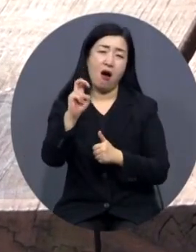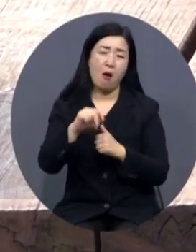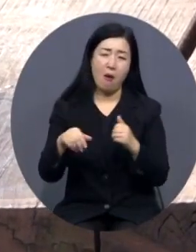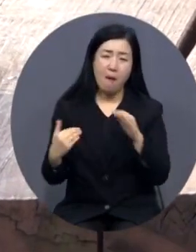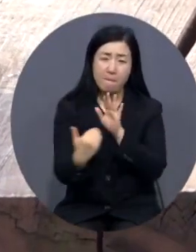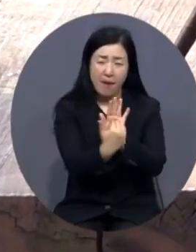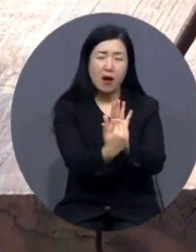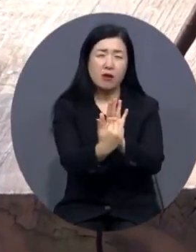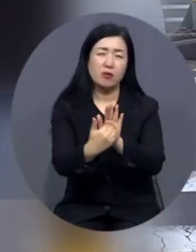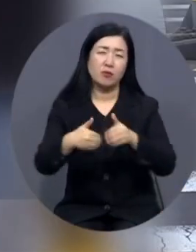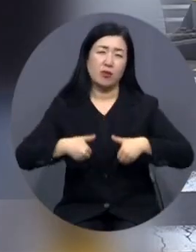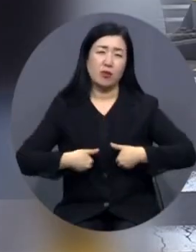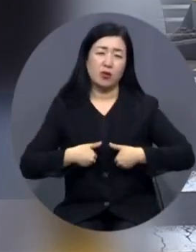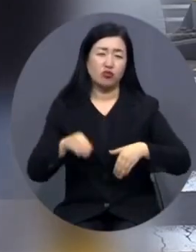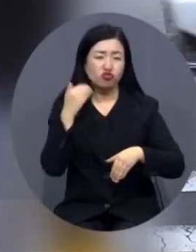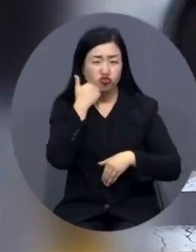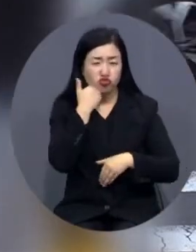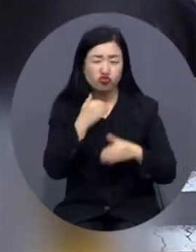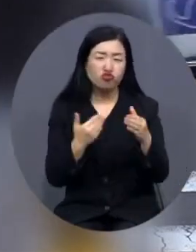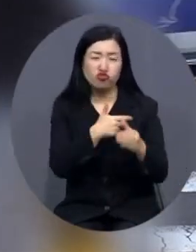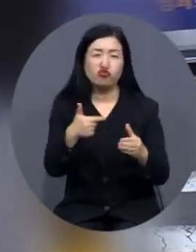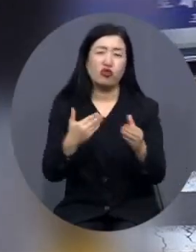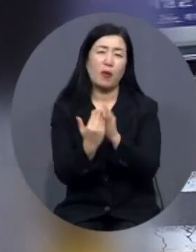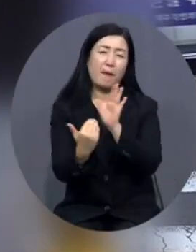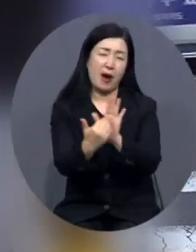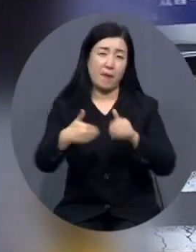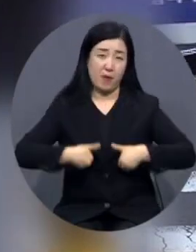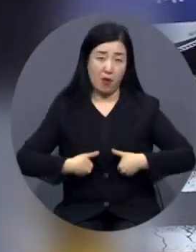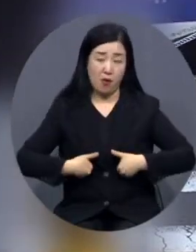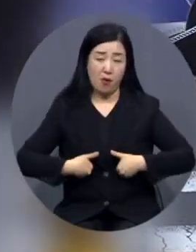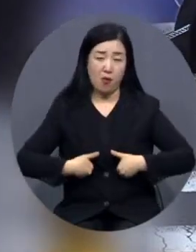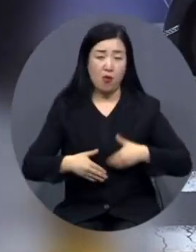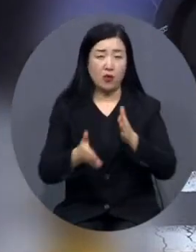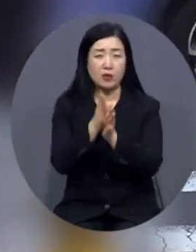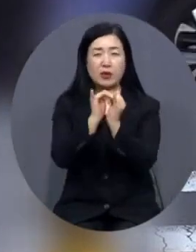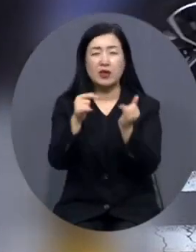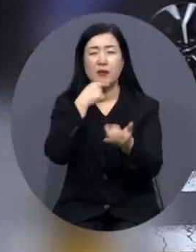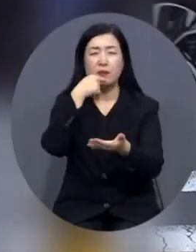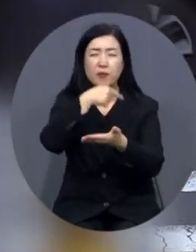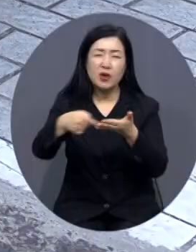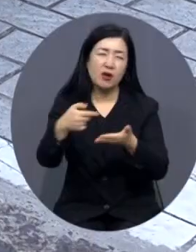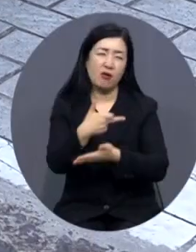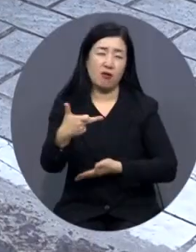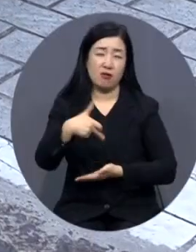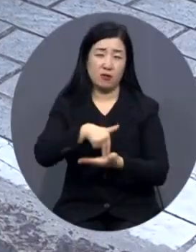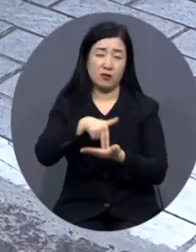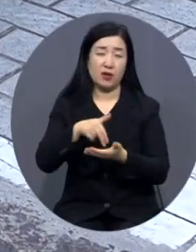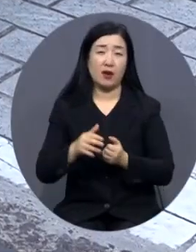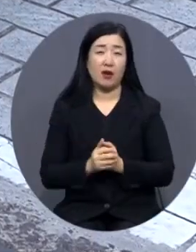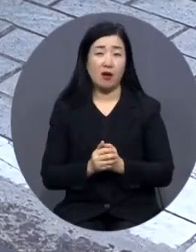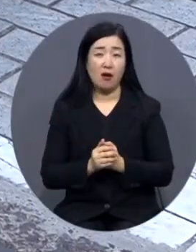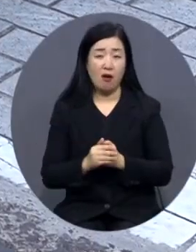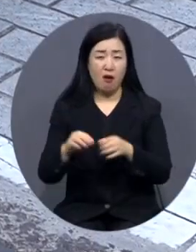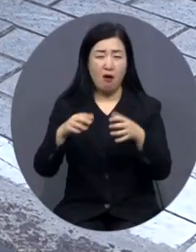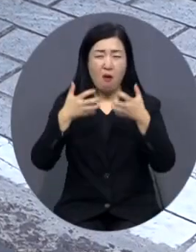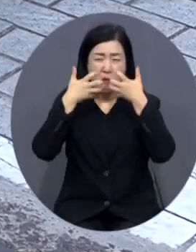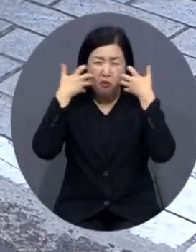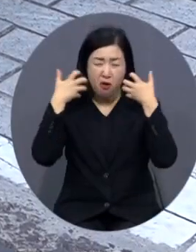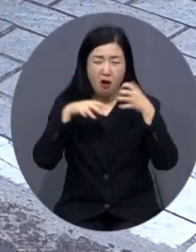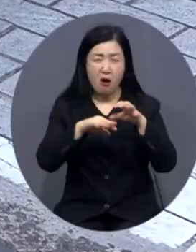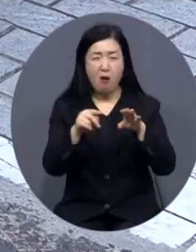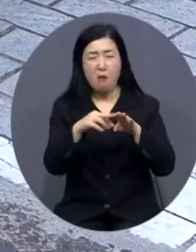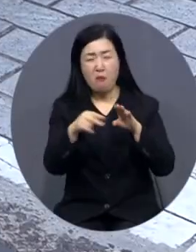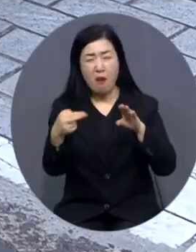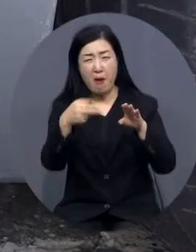막아갈 거 아니에요. 사람을 살려고 갈 거 아니에요. 대형 사고를 막은 시민들의 피해는 막심합니다. 차체가 부서져 내부가